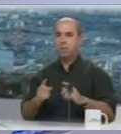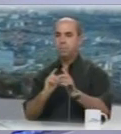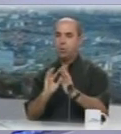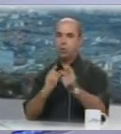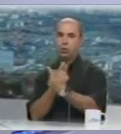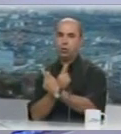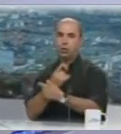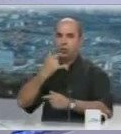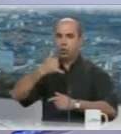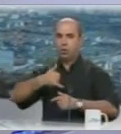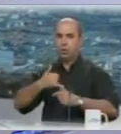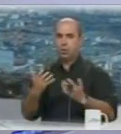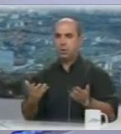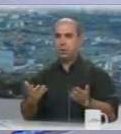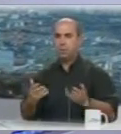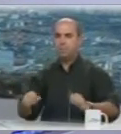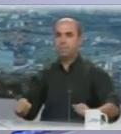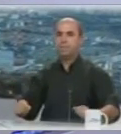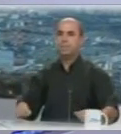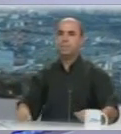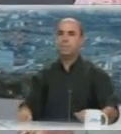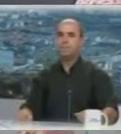كما لإخذاء التسمية تاعو.